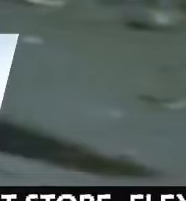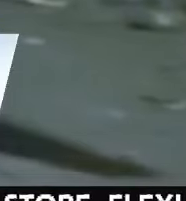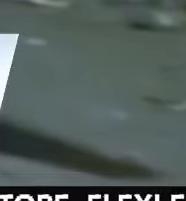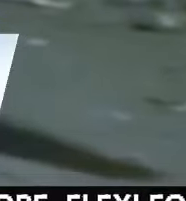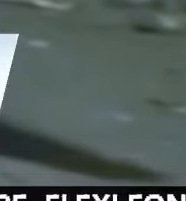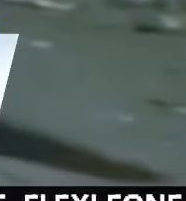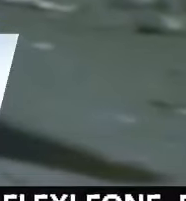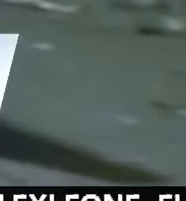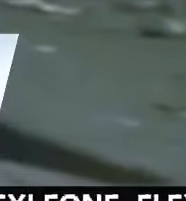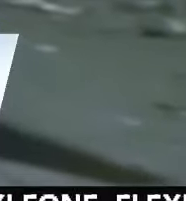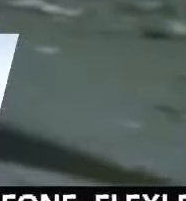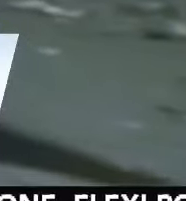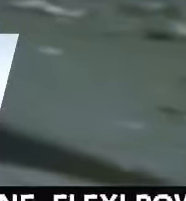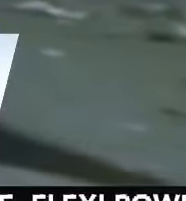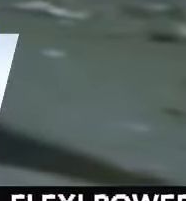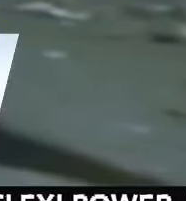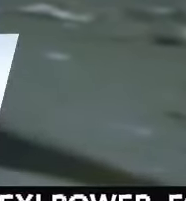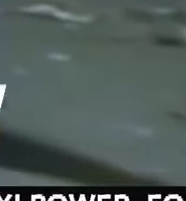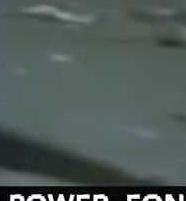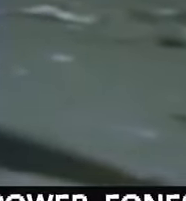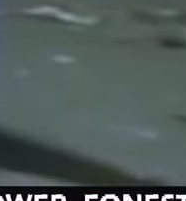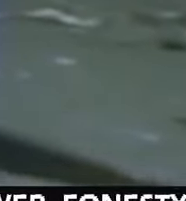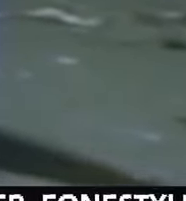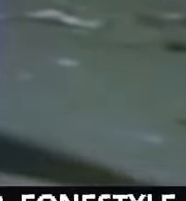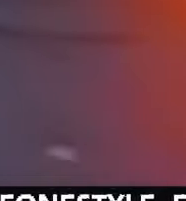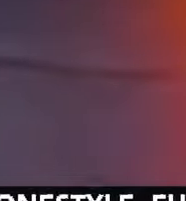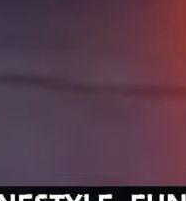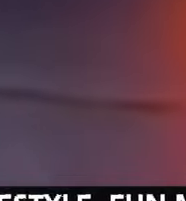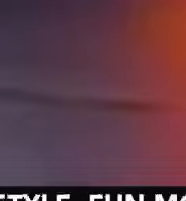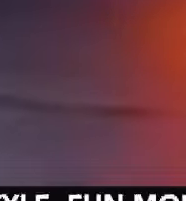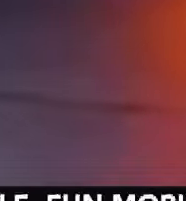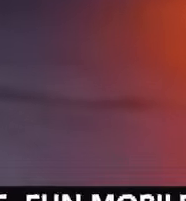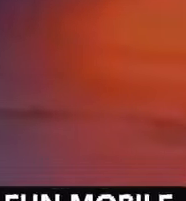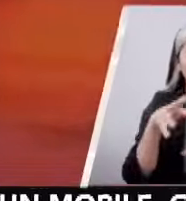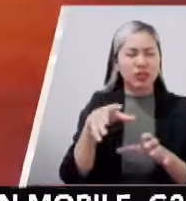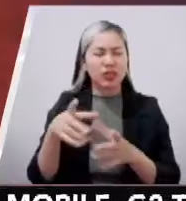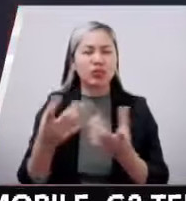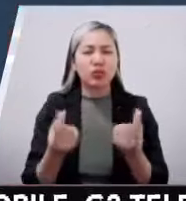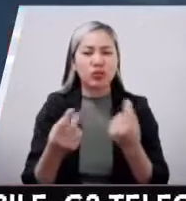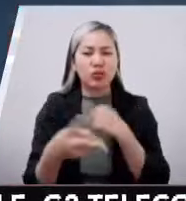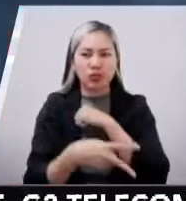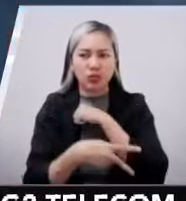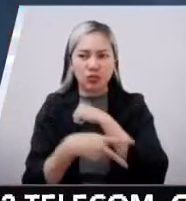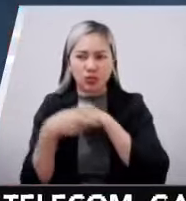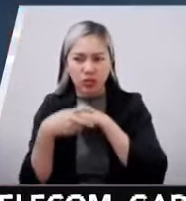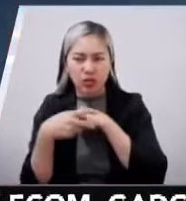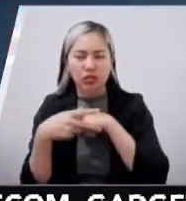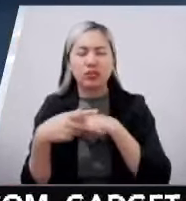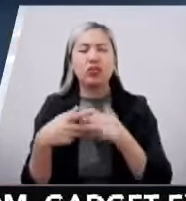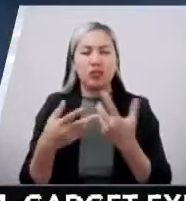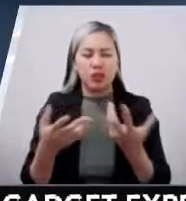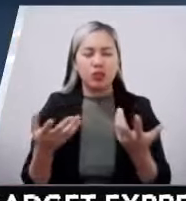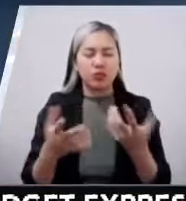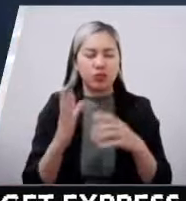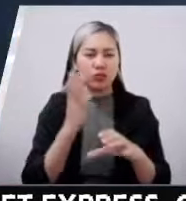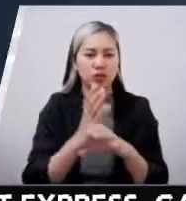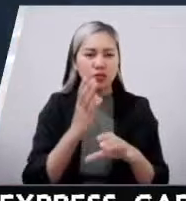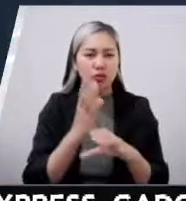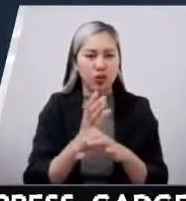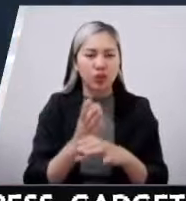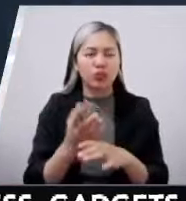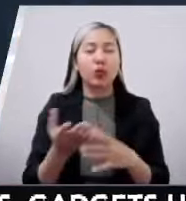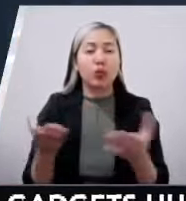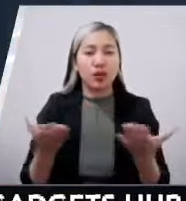Sa kulungan po ang bagsak ng isang lalaking sangkot sa pang-hold up at pag-carnap ng inupahan nilang sasakyan sa Rizal. Ang